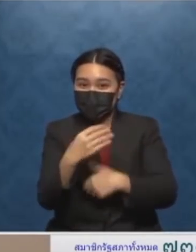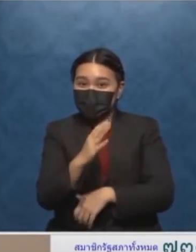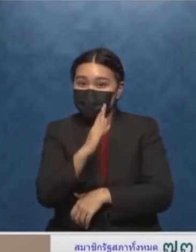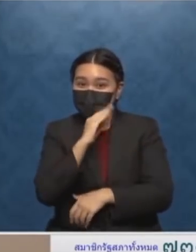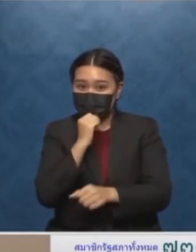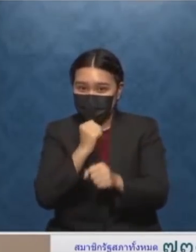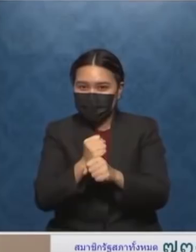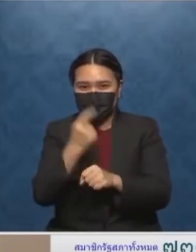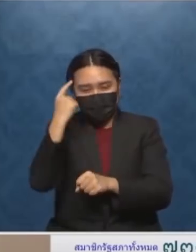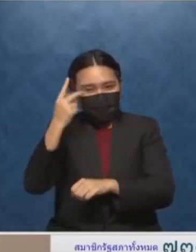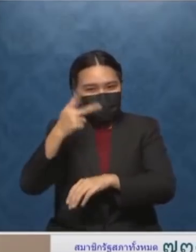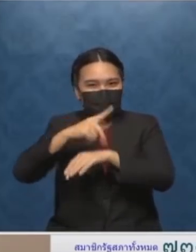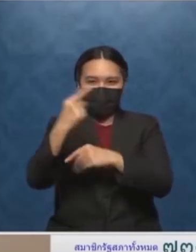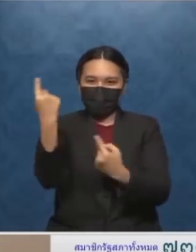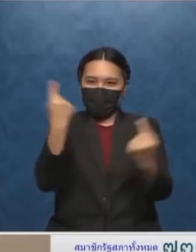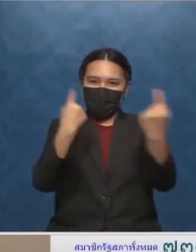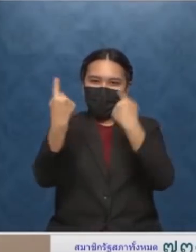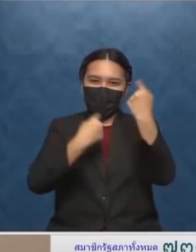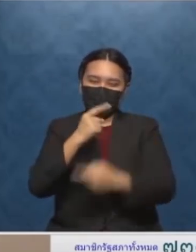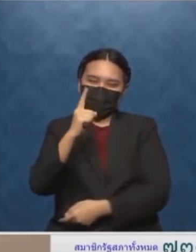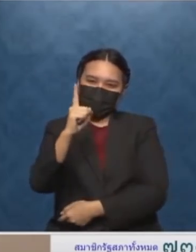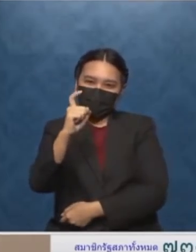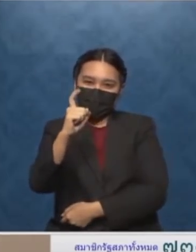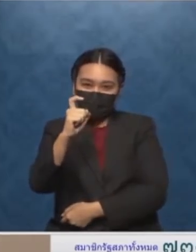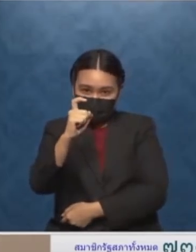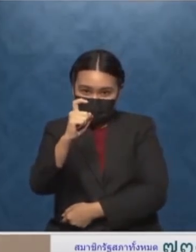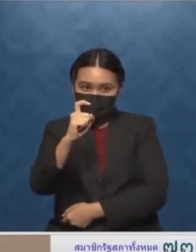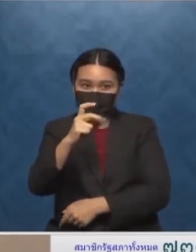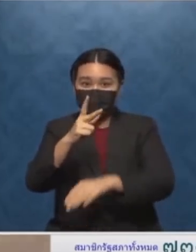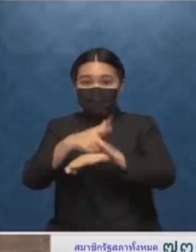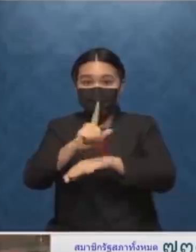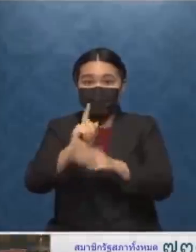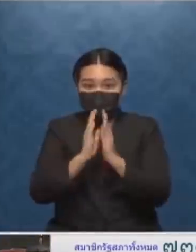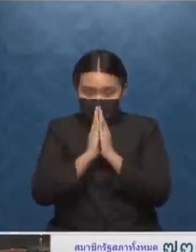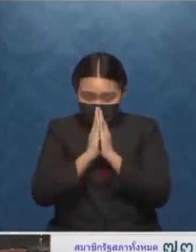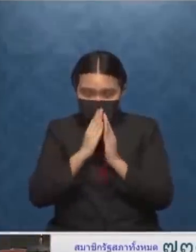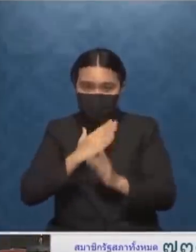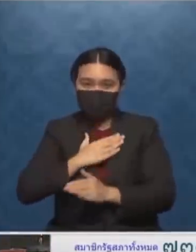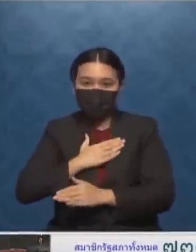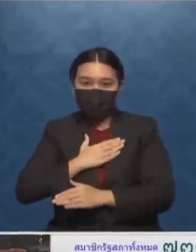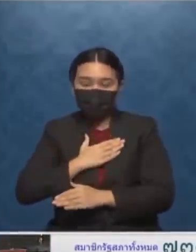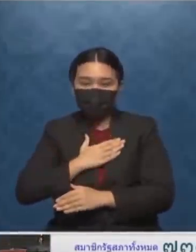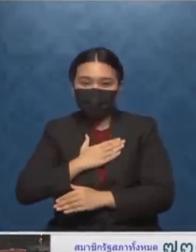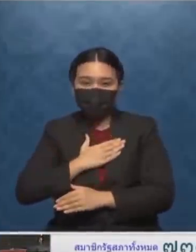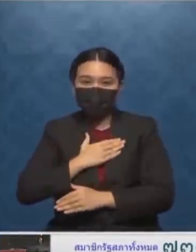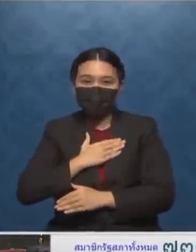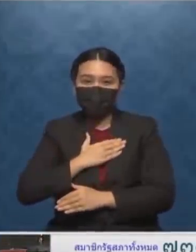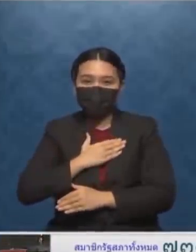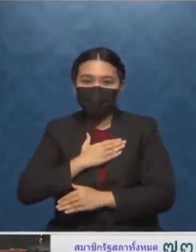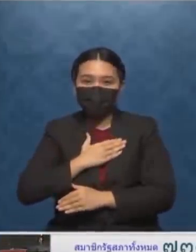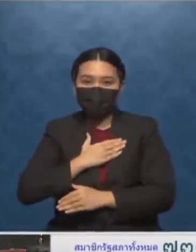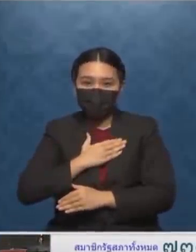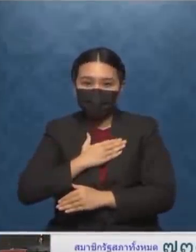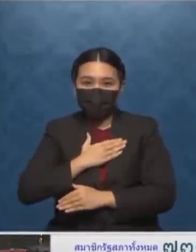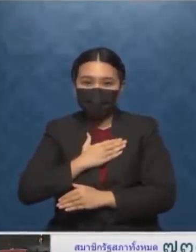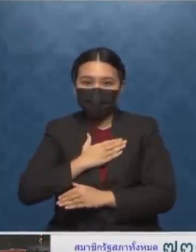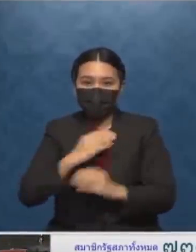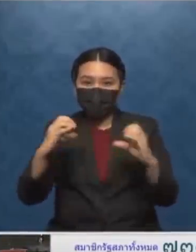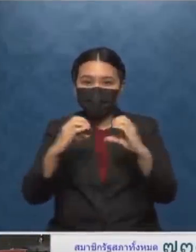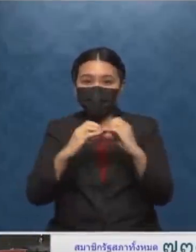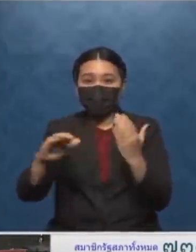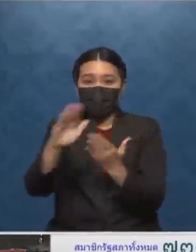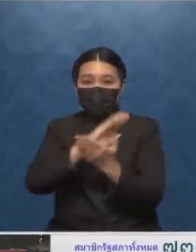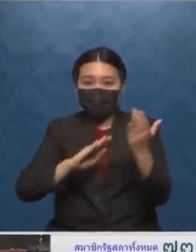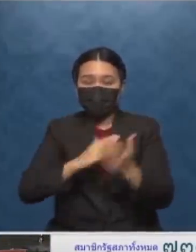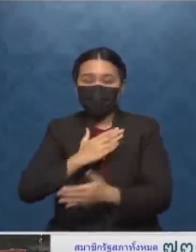ยครับ ท่านประธานสภาที่เคารพ ผมขออนุญาตนะครับ วิรัตพันธุพลครับสมาชิกพรรคภูมิใจไทย เนื่องจาก